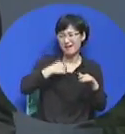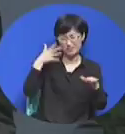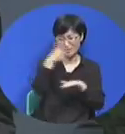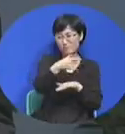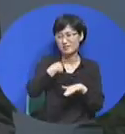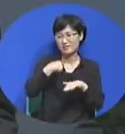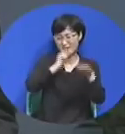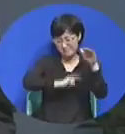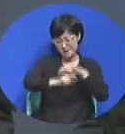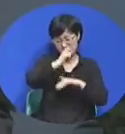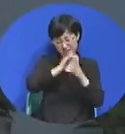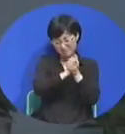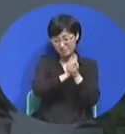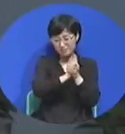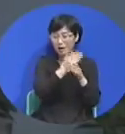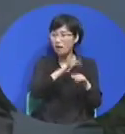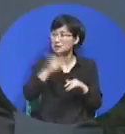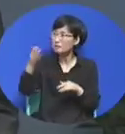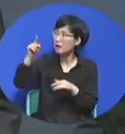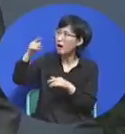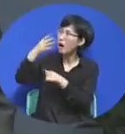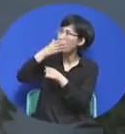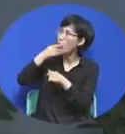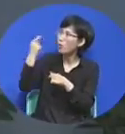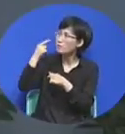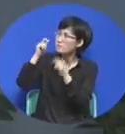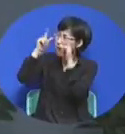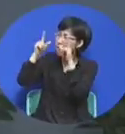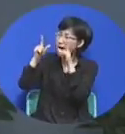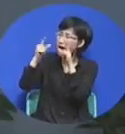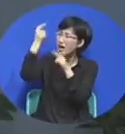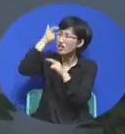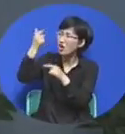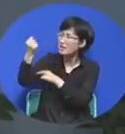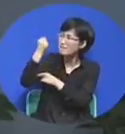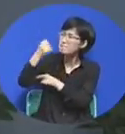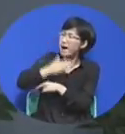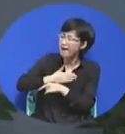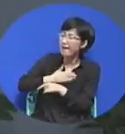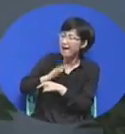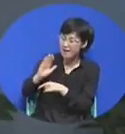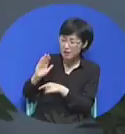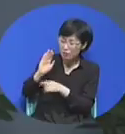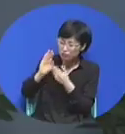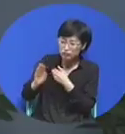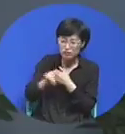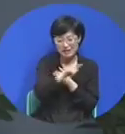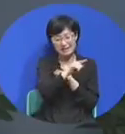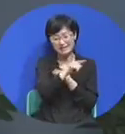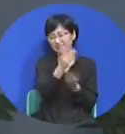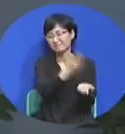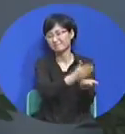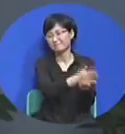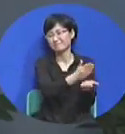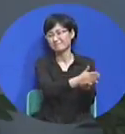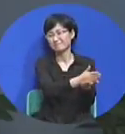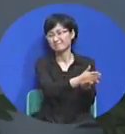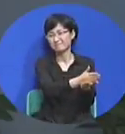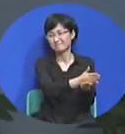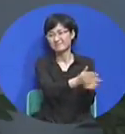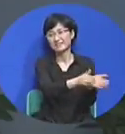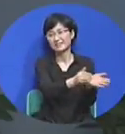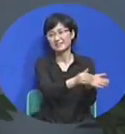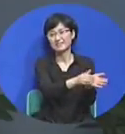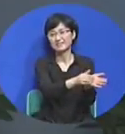prayed all night prayer. 그거 없었어요. I got rid of all those. 그거는 잠잘 상황이 아닐 때 하는 겁니다. You can pray that prayer if you don't have the conditions to be able to sleep at